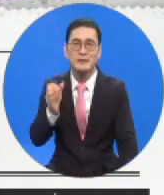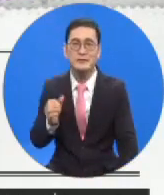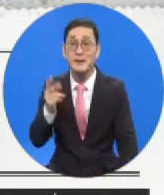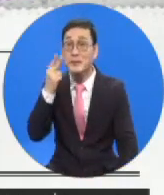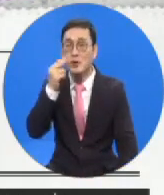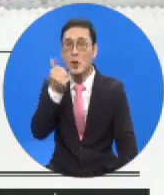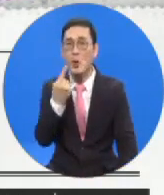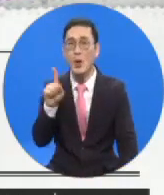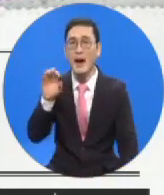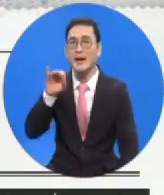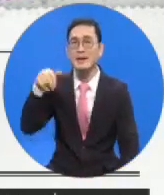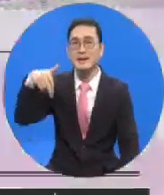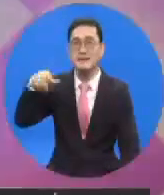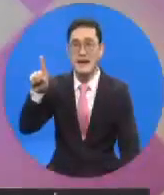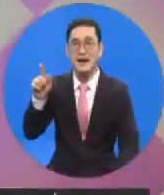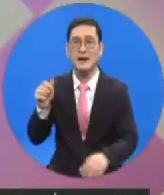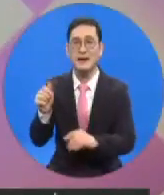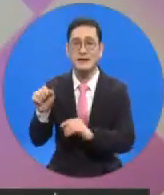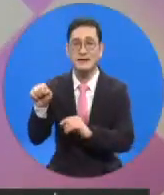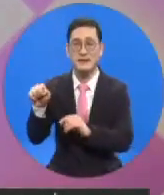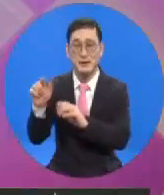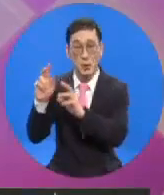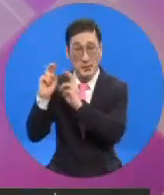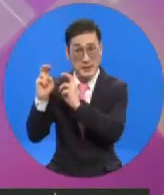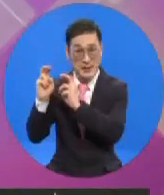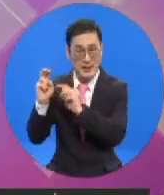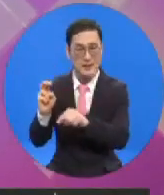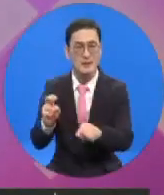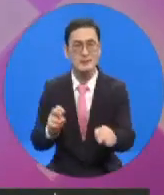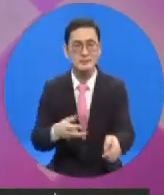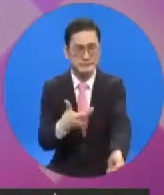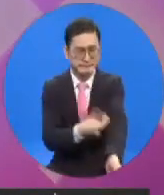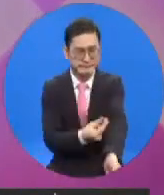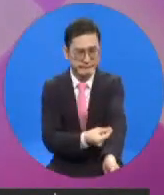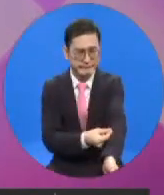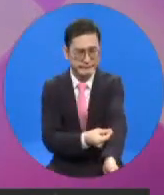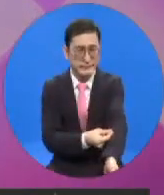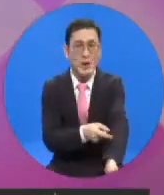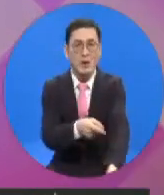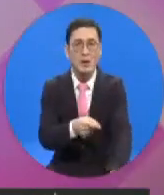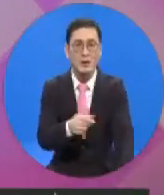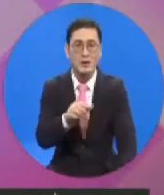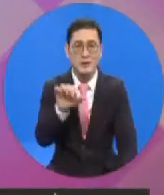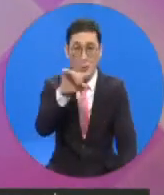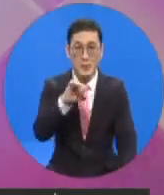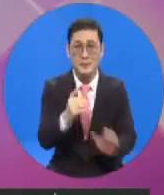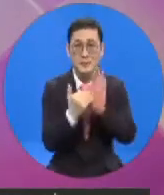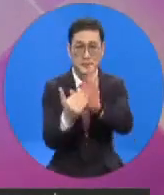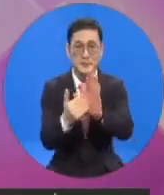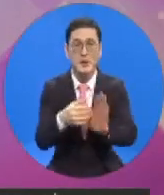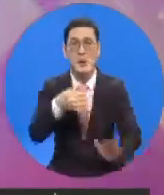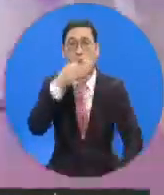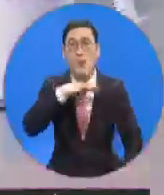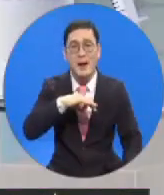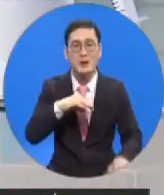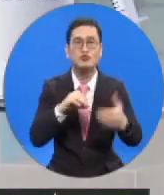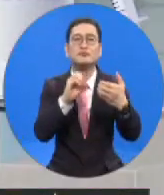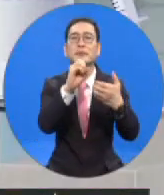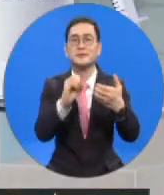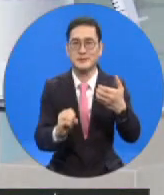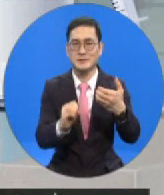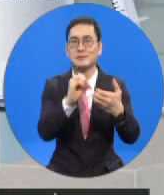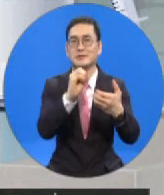야 90% 이상 효과를 거뒀다라고 주장하며 백신 소식을 전했습니다. 함께 보시죠.